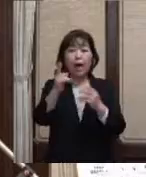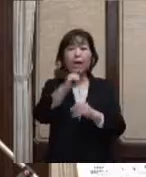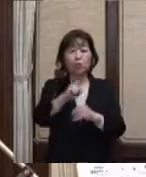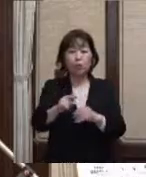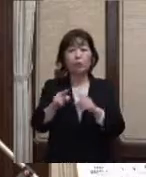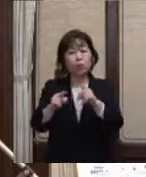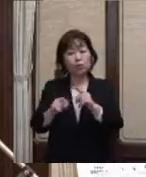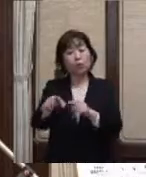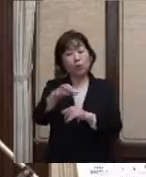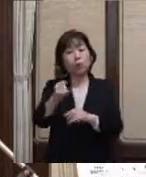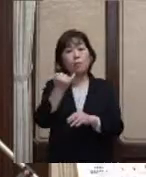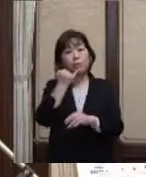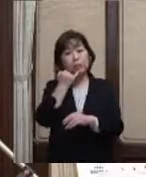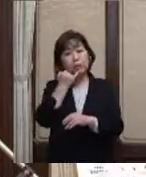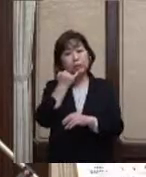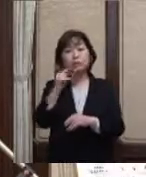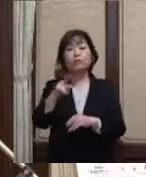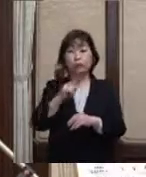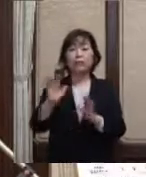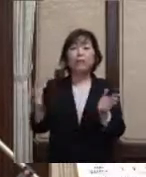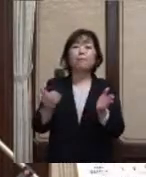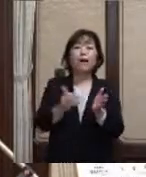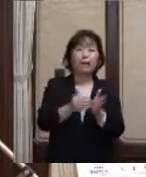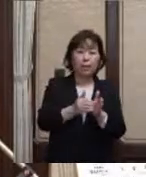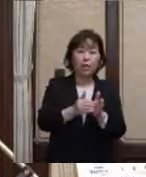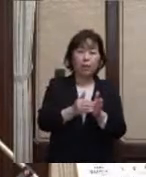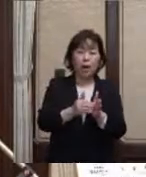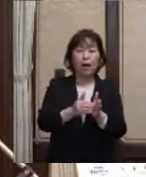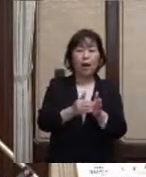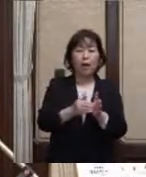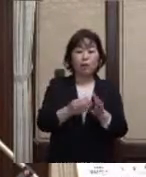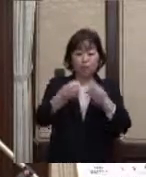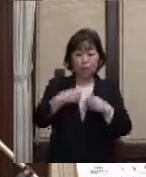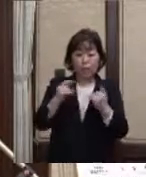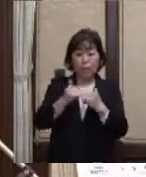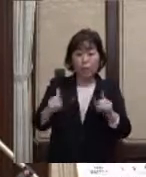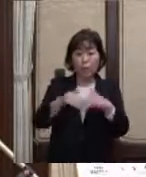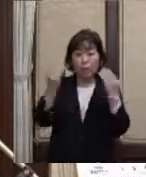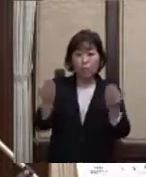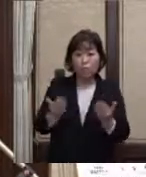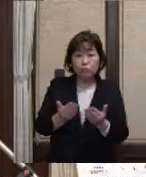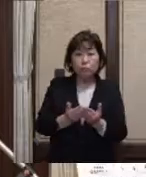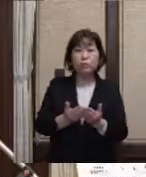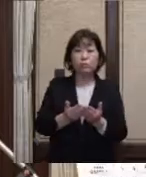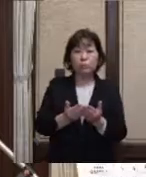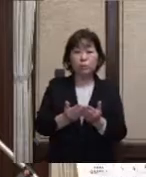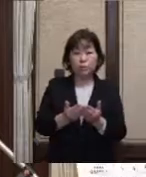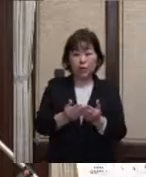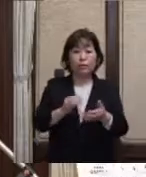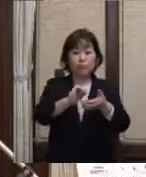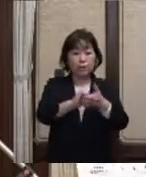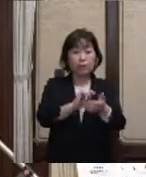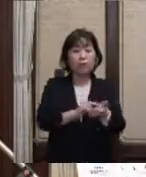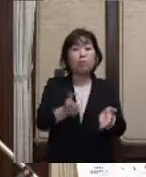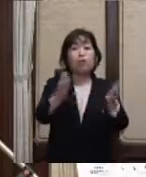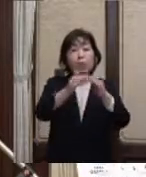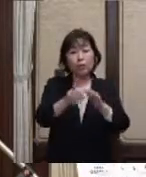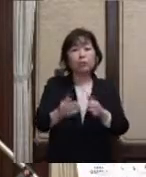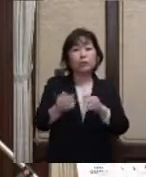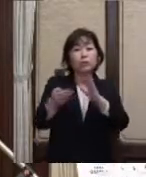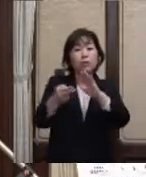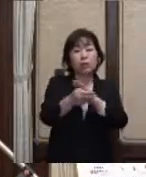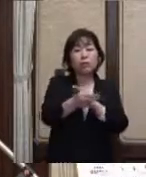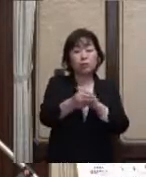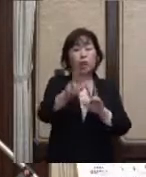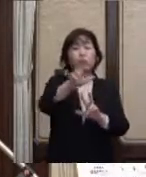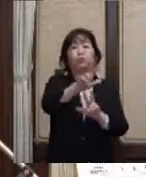ったところでも構わないと、今まではもう陽性の場合は全員、指定病院ということがルールでありましたけれ